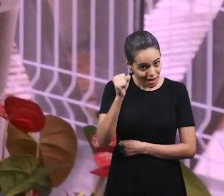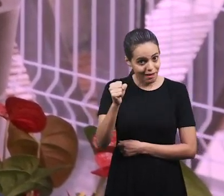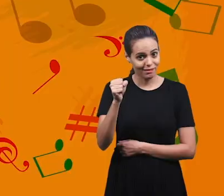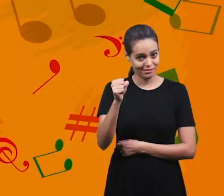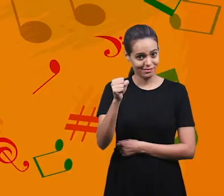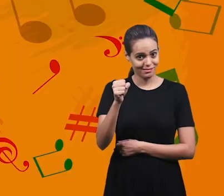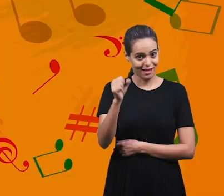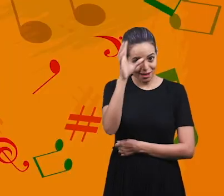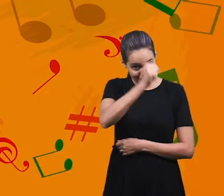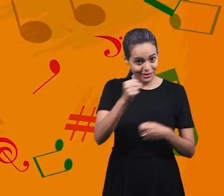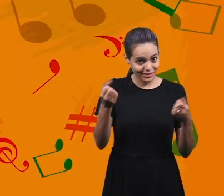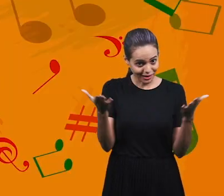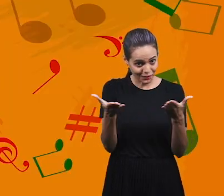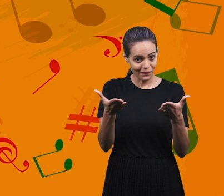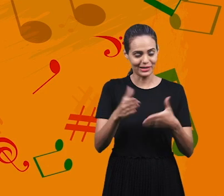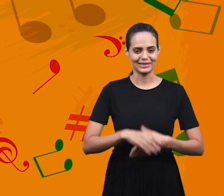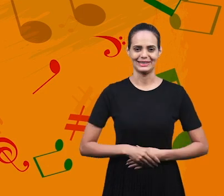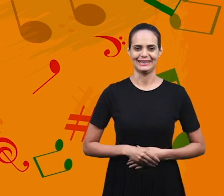apprendre.